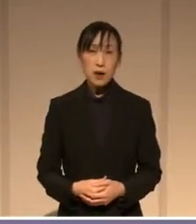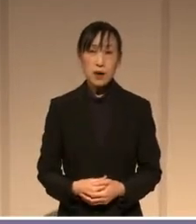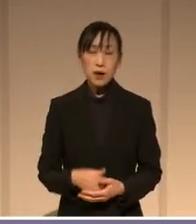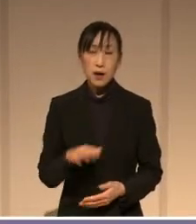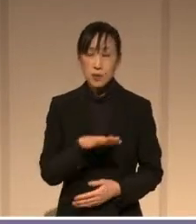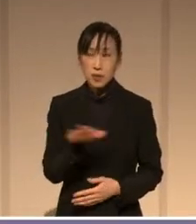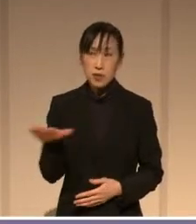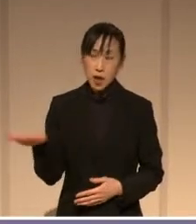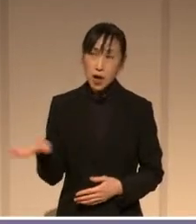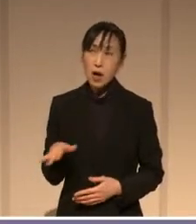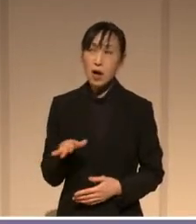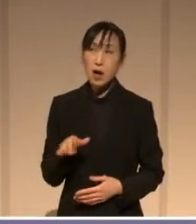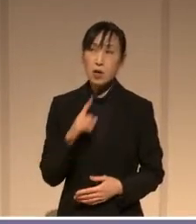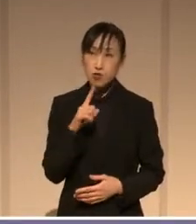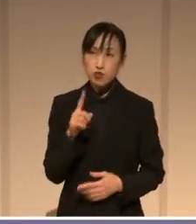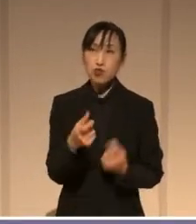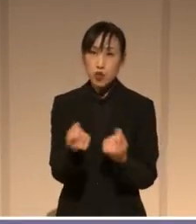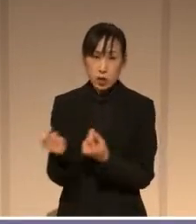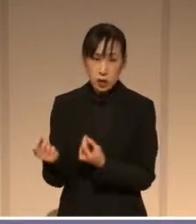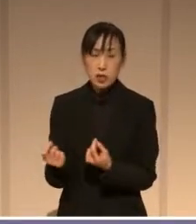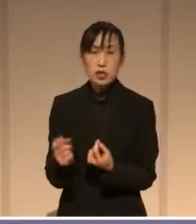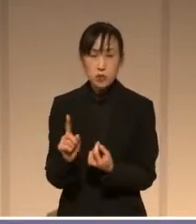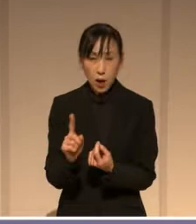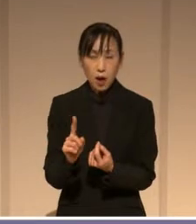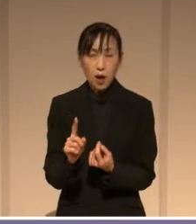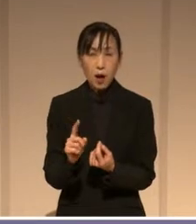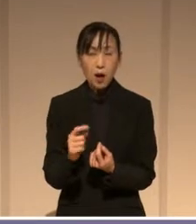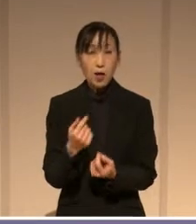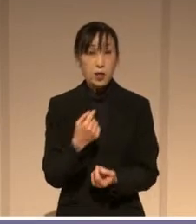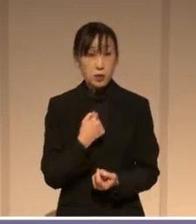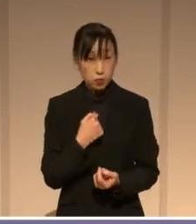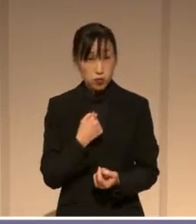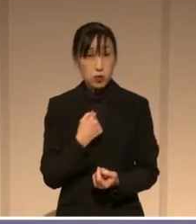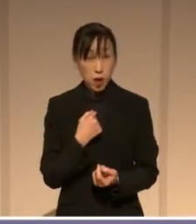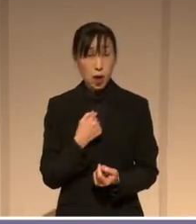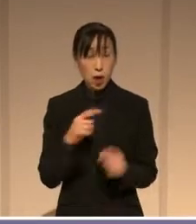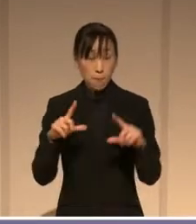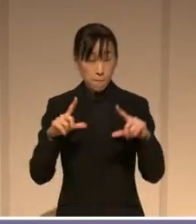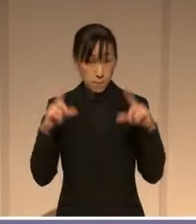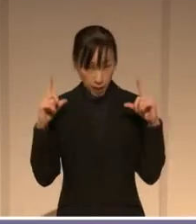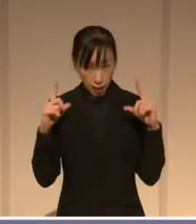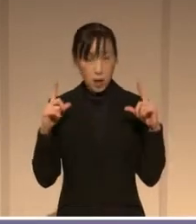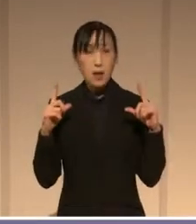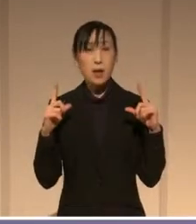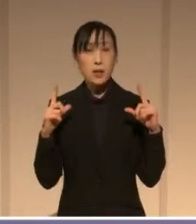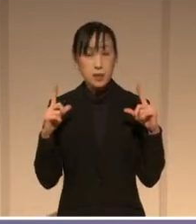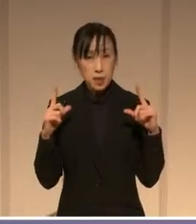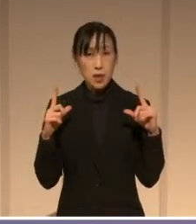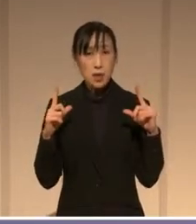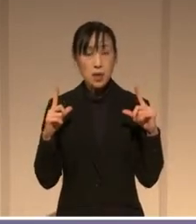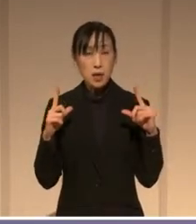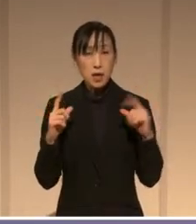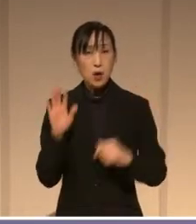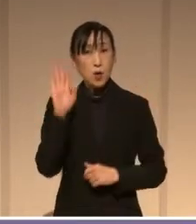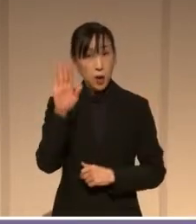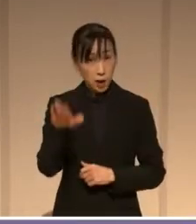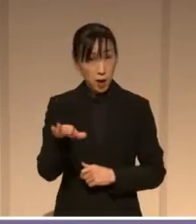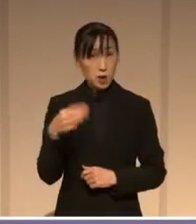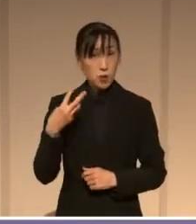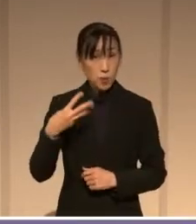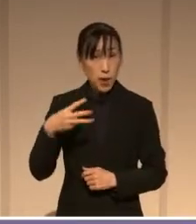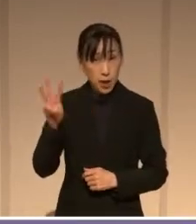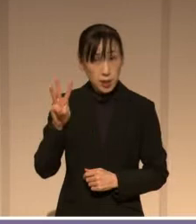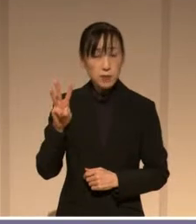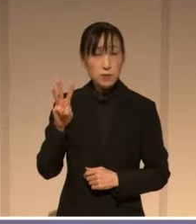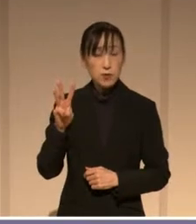は自分が今回ぱーりんピックの開会式に出たことによってこれからのパラリンピックも見ようと